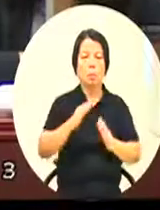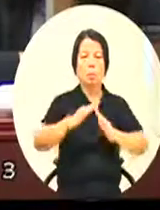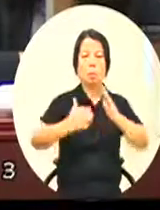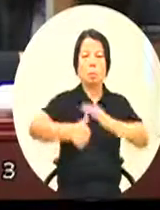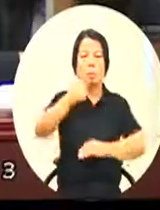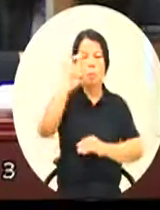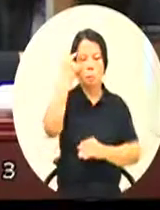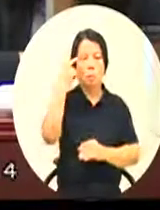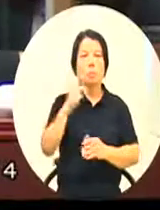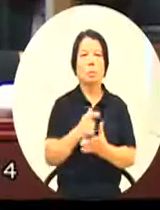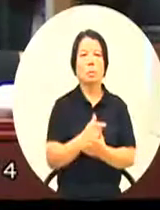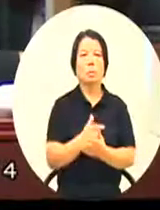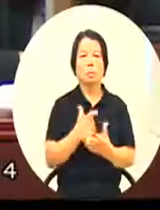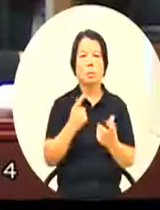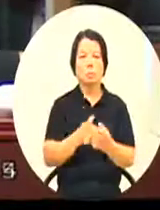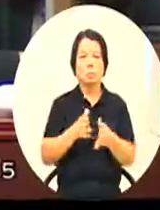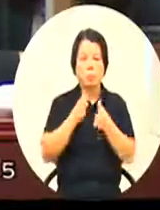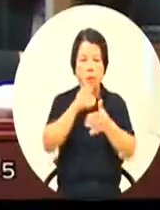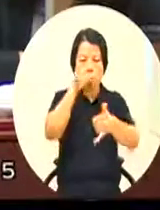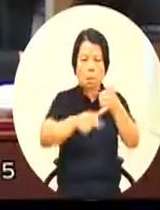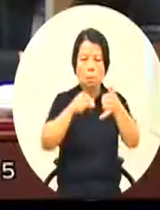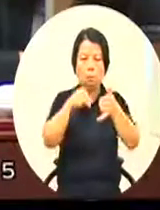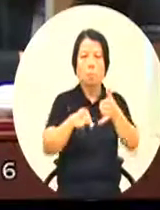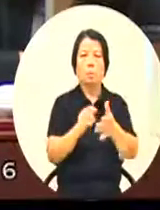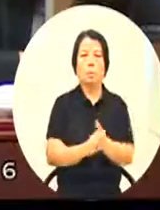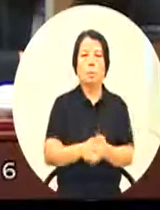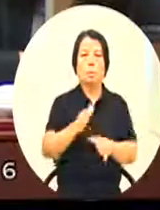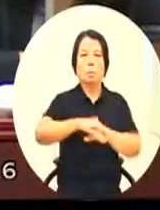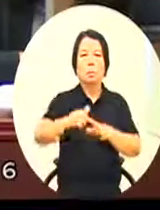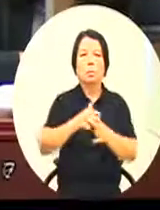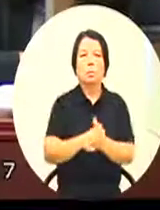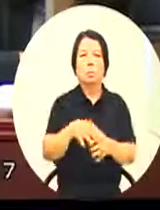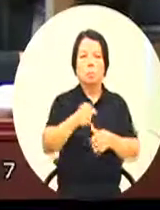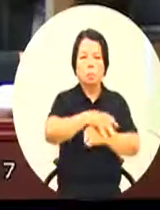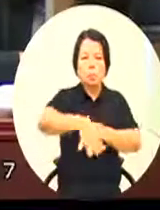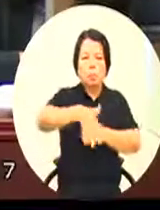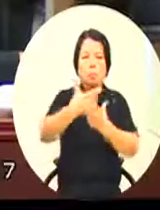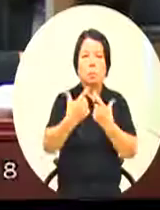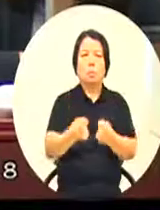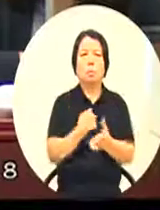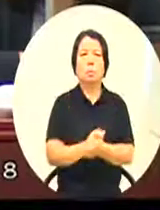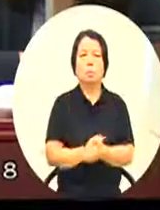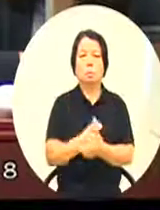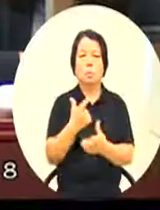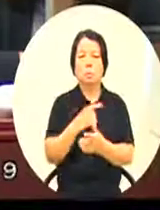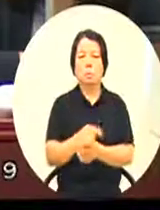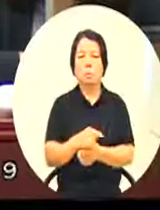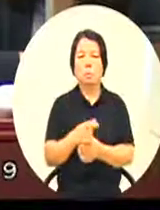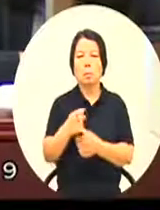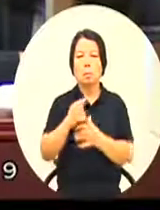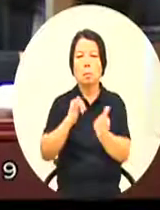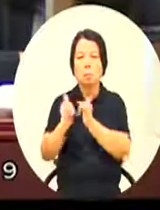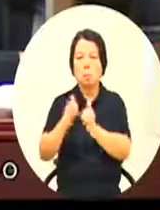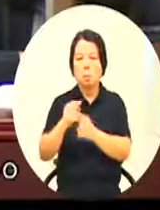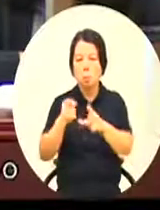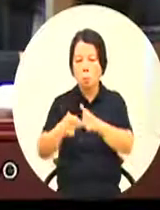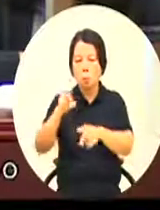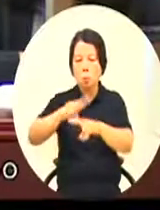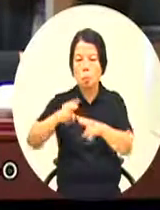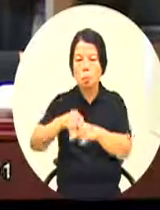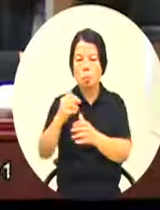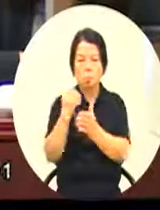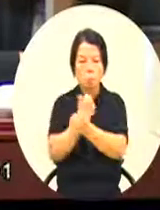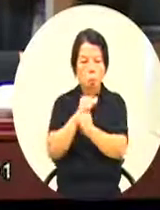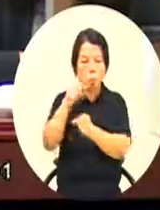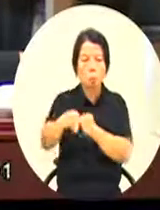其实对于这样的案子，我们会跟各局处一样哦，我们是站在多数人的一个公共利益去考虑啦。所以我们